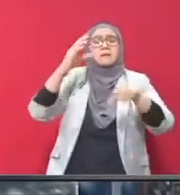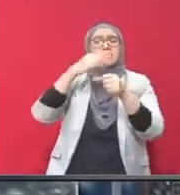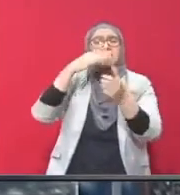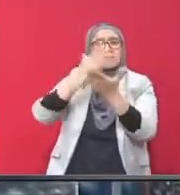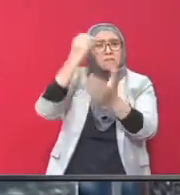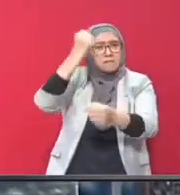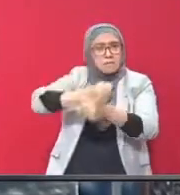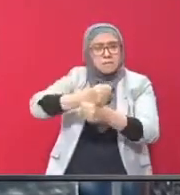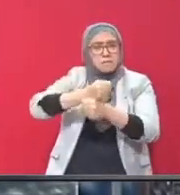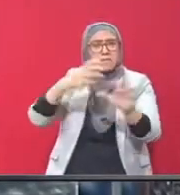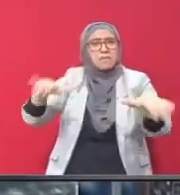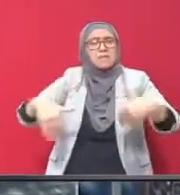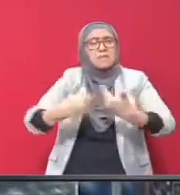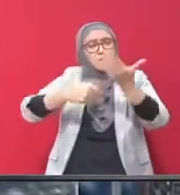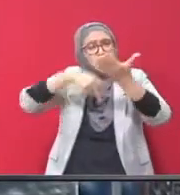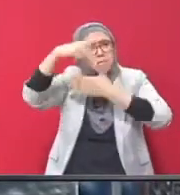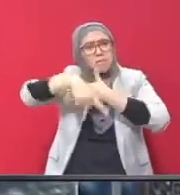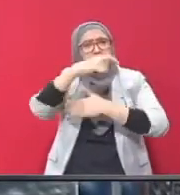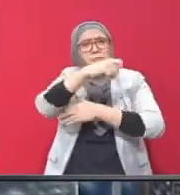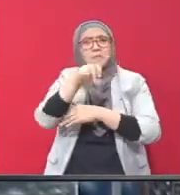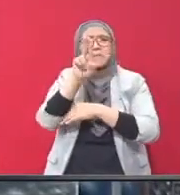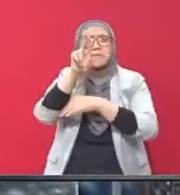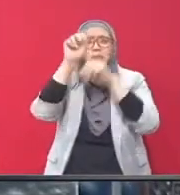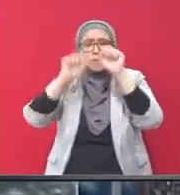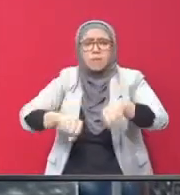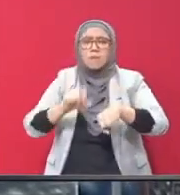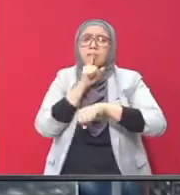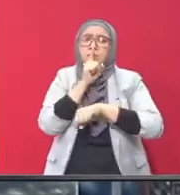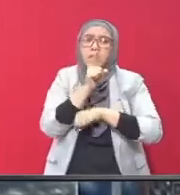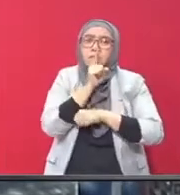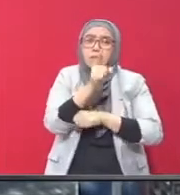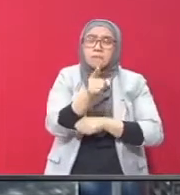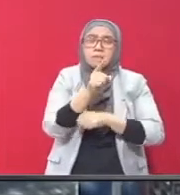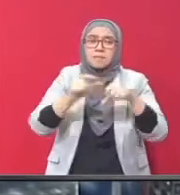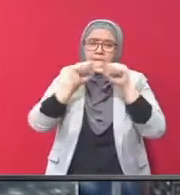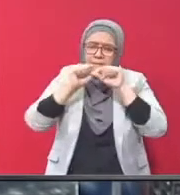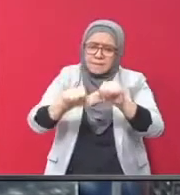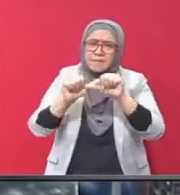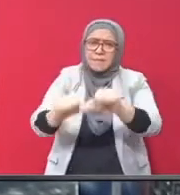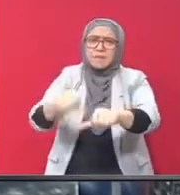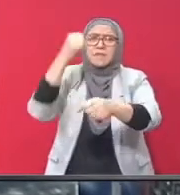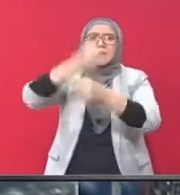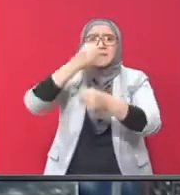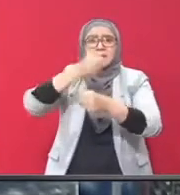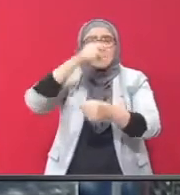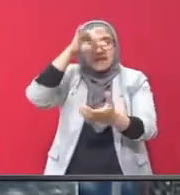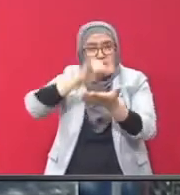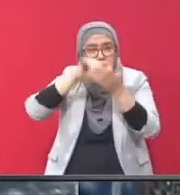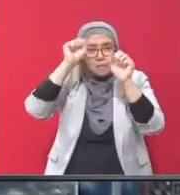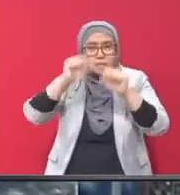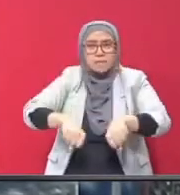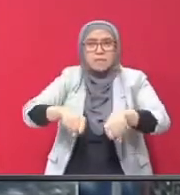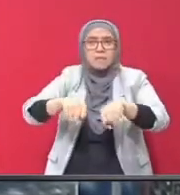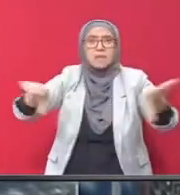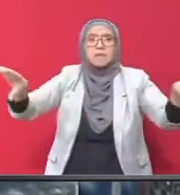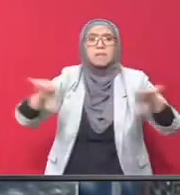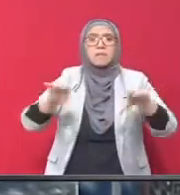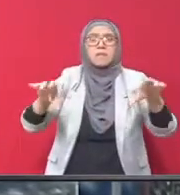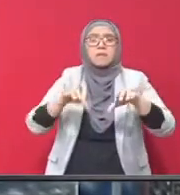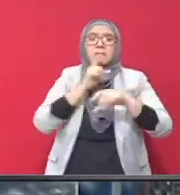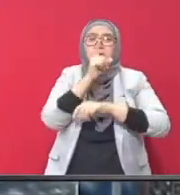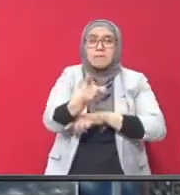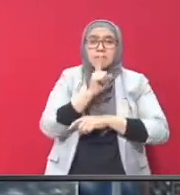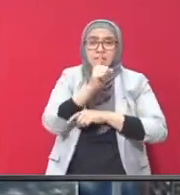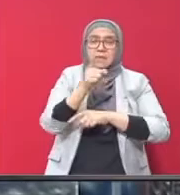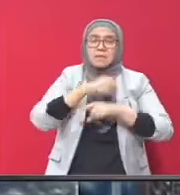bagaimana program kwini dapat memastikan supaya pengekangan pekerjaan itu dapat dibuat